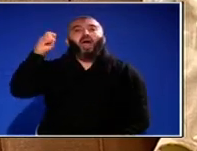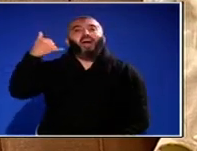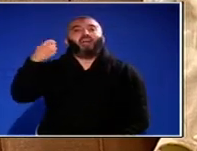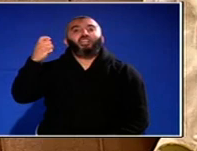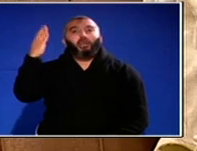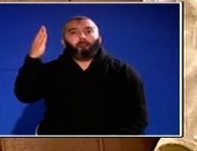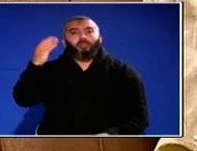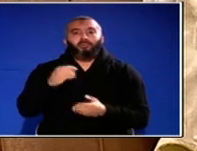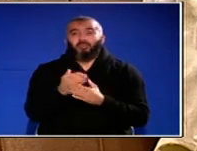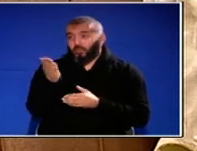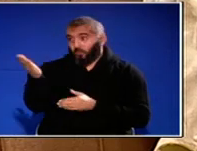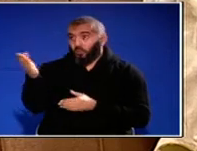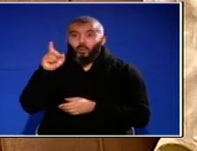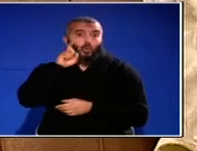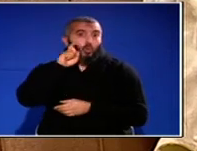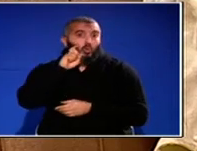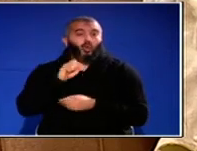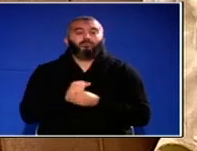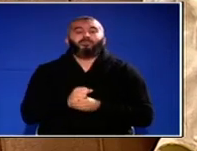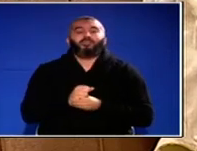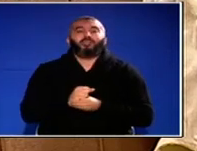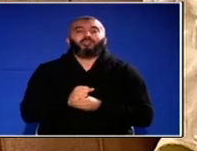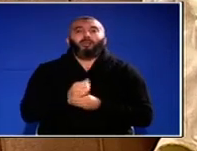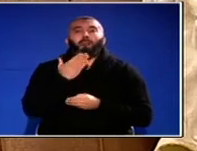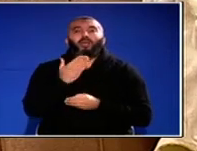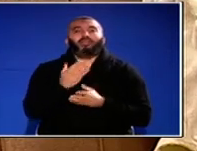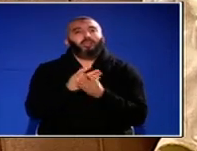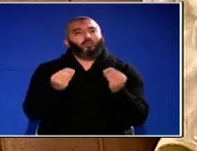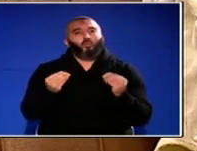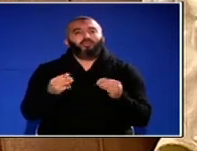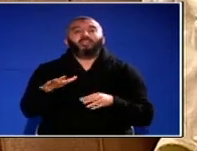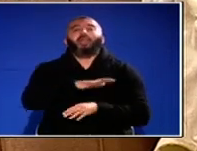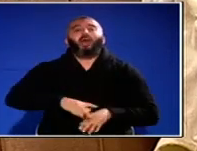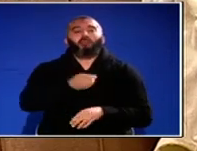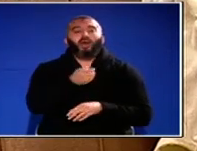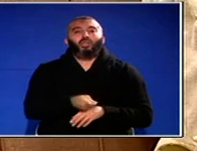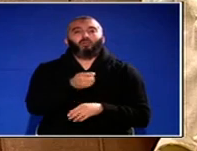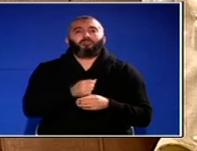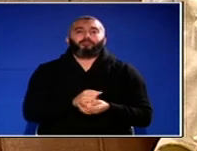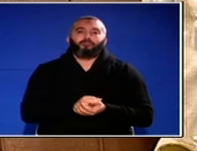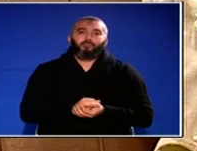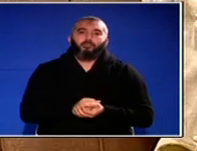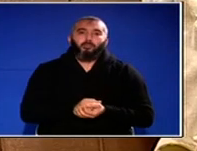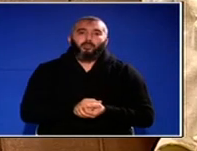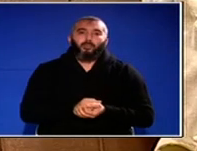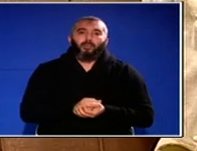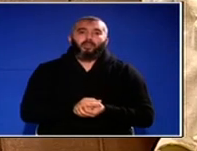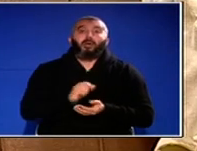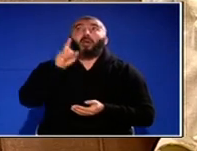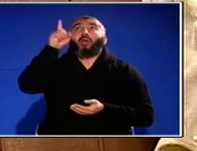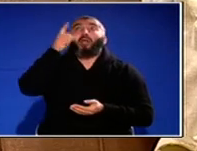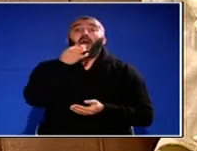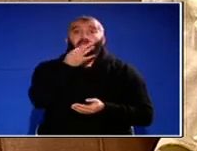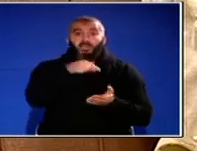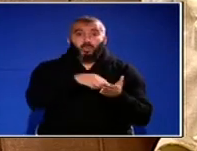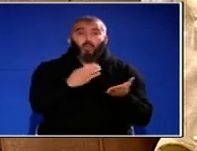ورحمة الله وبركاته. وعليكم السلام. المولى عز وجل في محكم تنزيله يقول: إن عدة الشهور عند